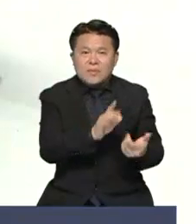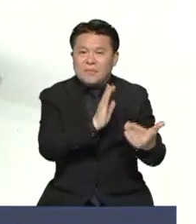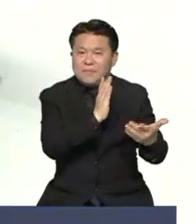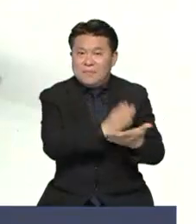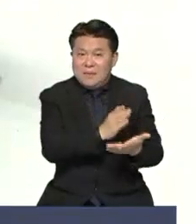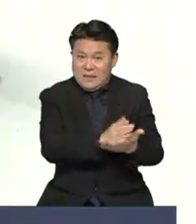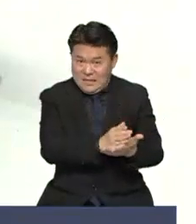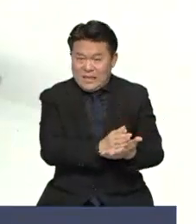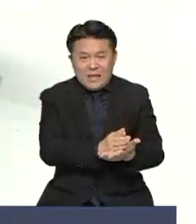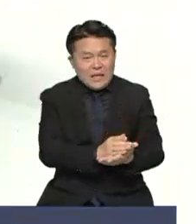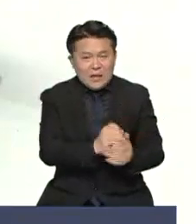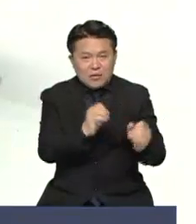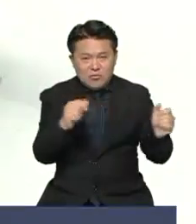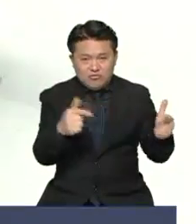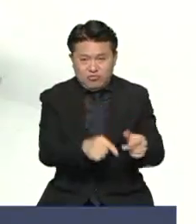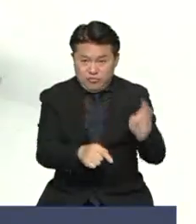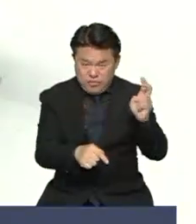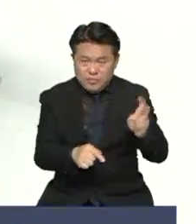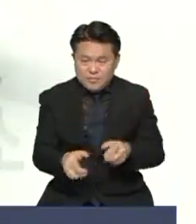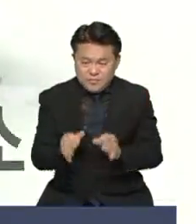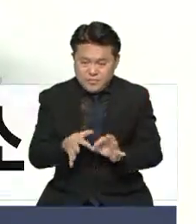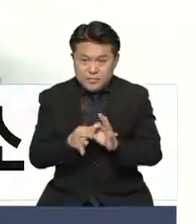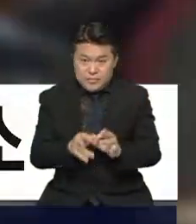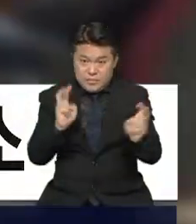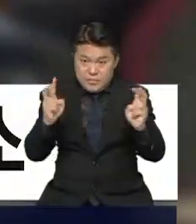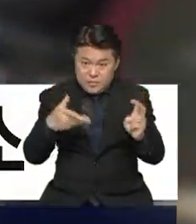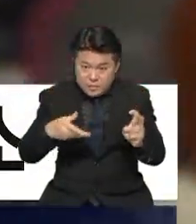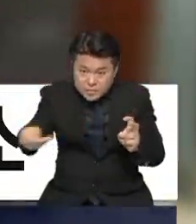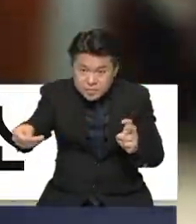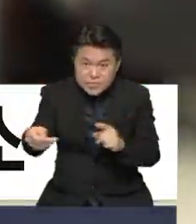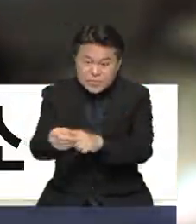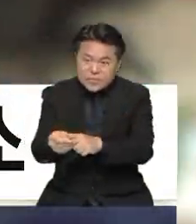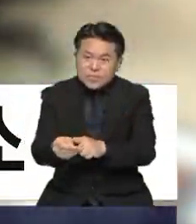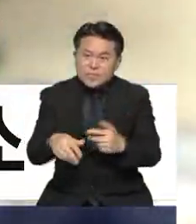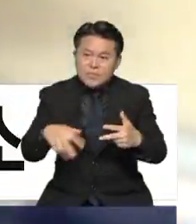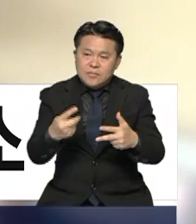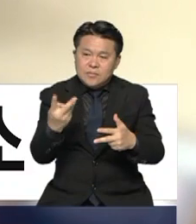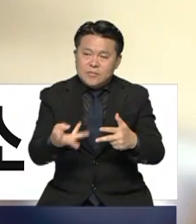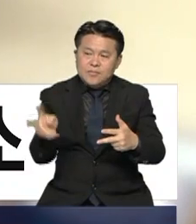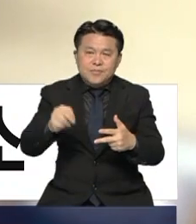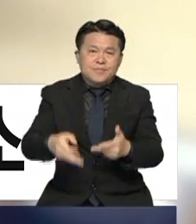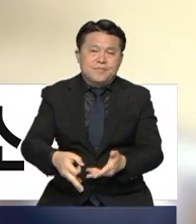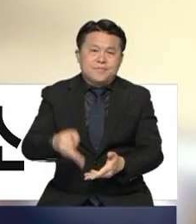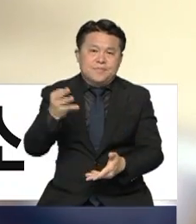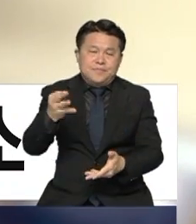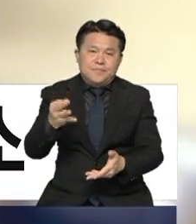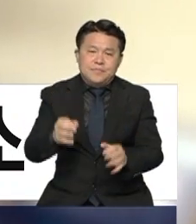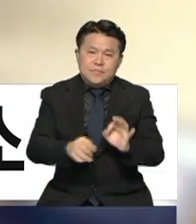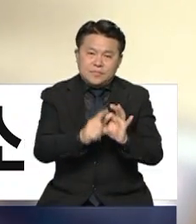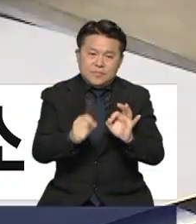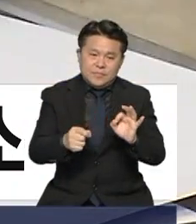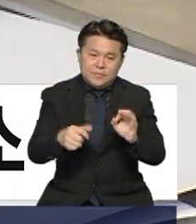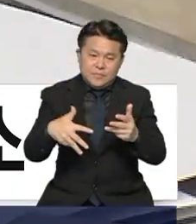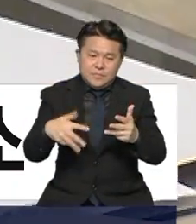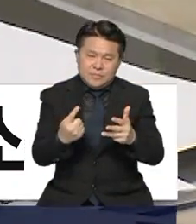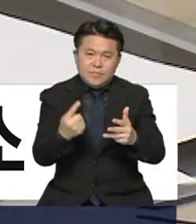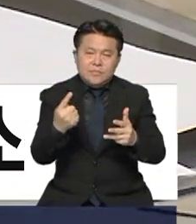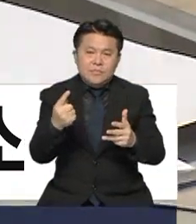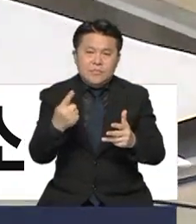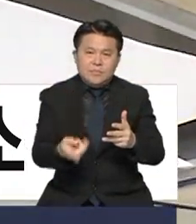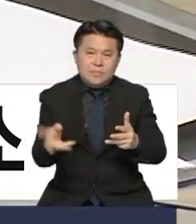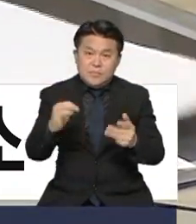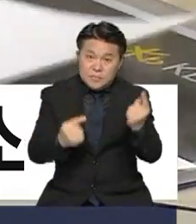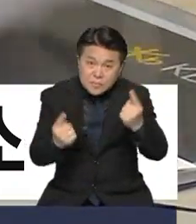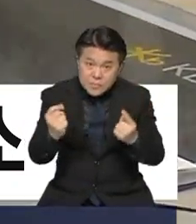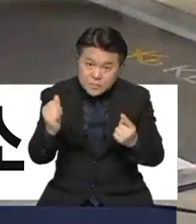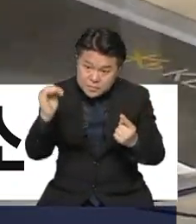작용할 전망입니다. 은행권 기업대출의 경우 전달보다 7조 3천억 원 늘어 10월 8조 1천억 원 늘어났던 것에